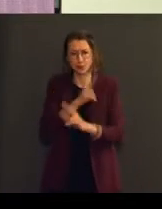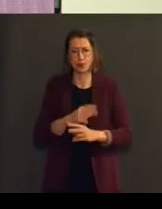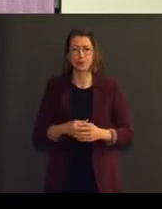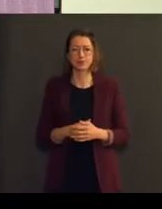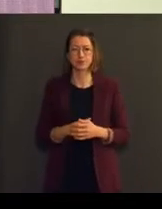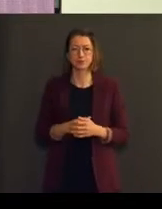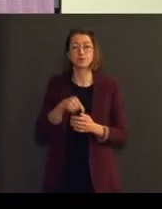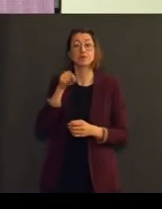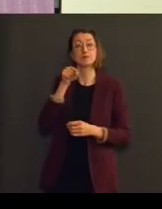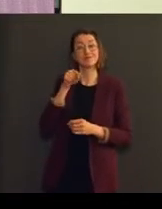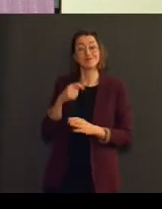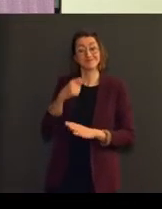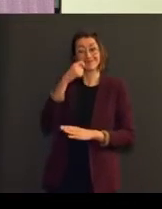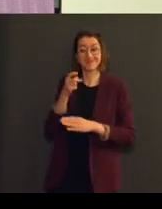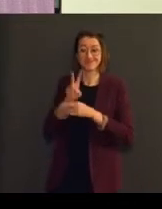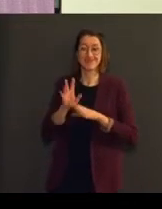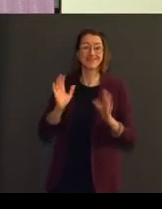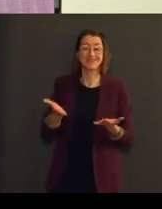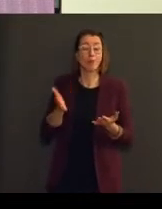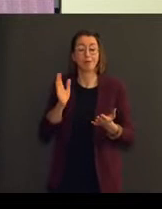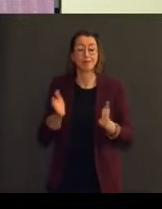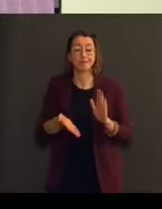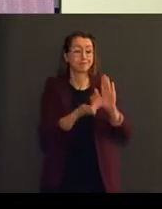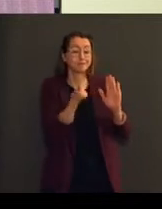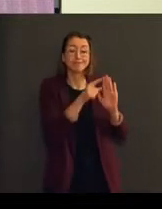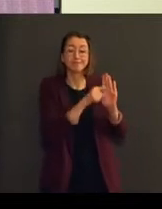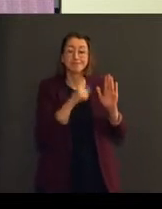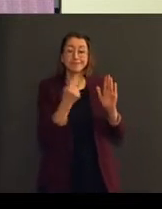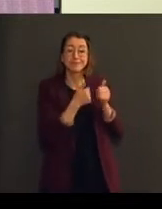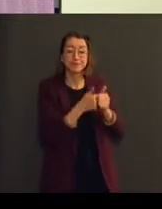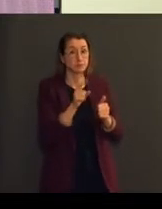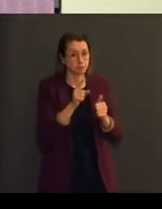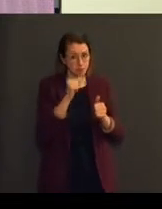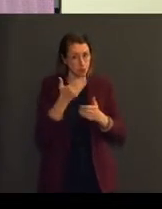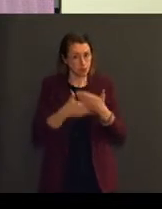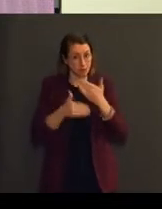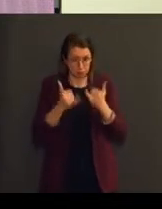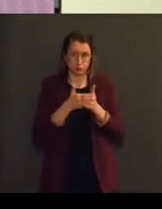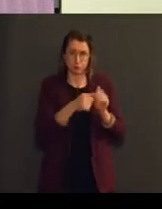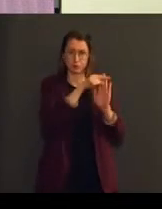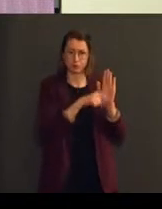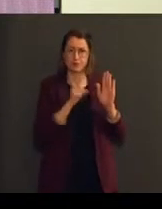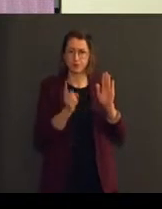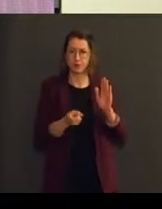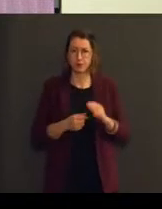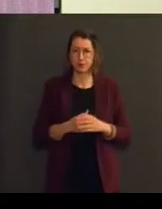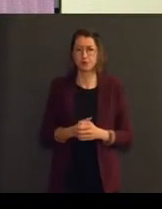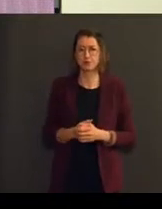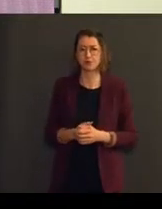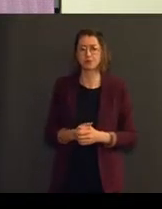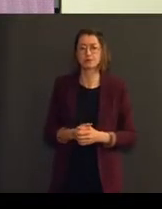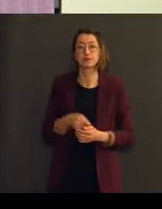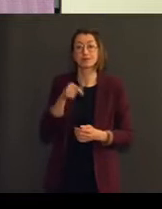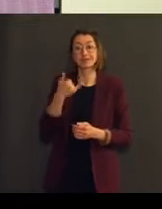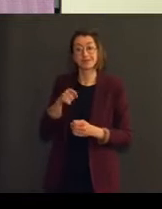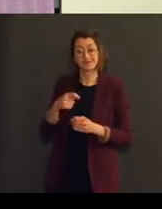effectivement un autotest positif, il est important d'en référer à votre médecin. Il est important que l'on puisse tracer vos contacts et que